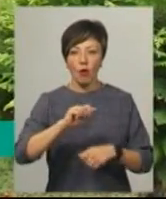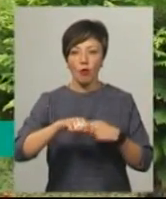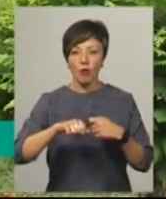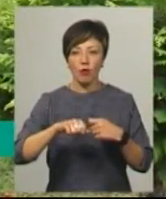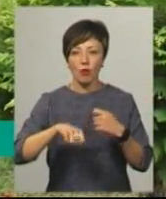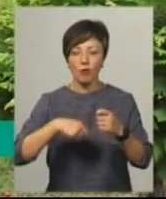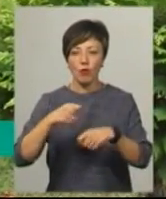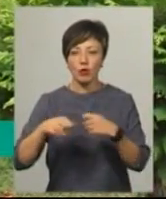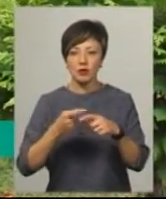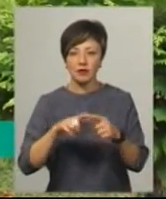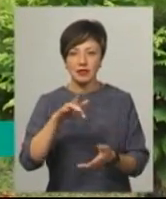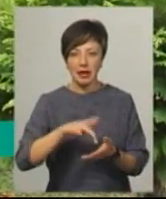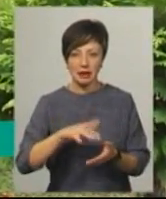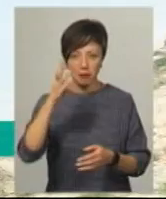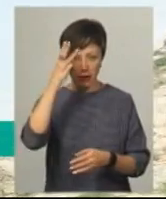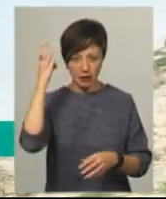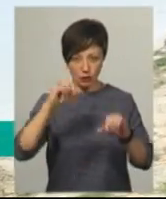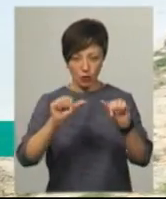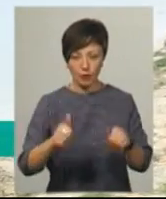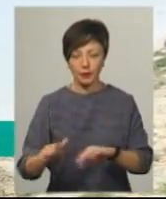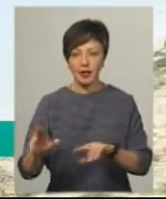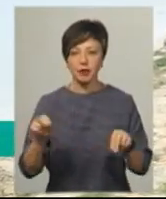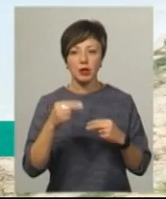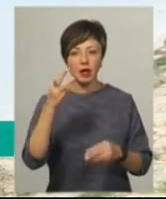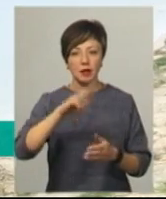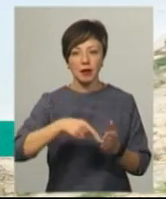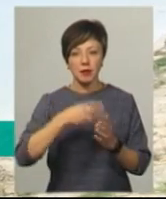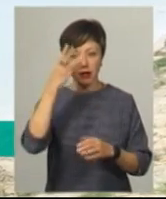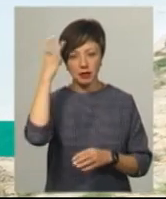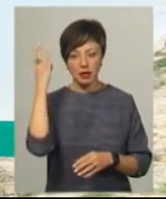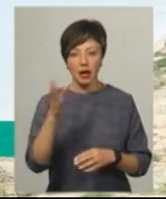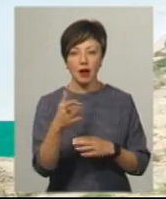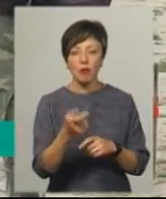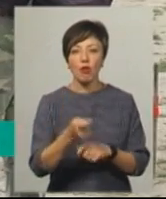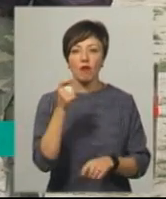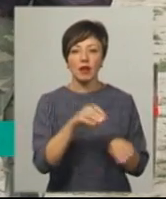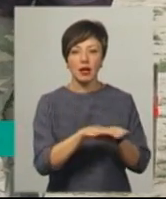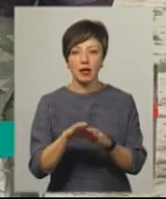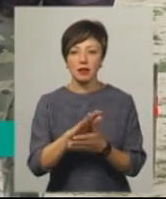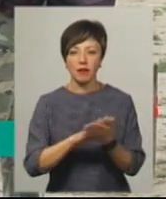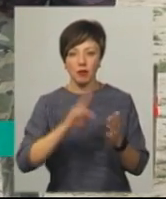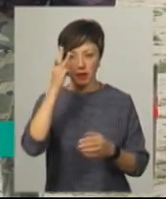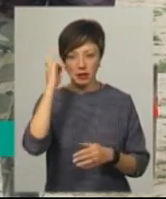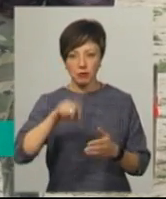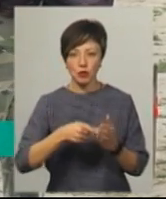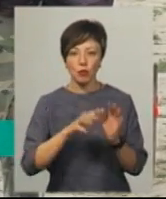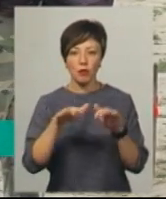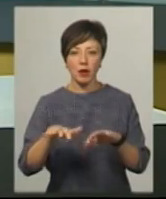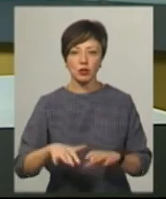зеленню топіарії у центрі Хмельницького. Чемпіонат Хмельницького «Проскурівська риболовна ліга» триває в обласному центрі на міському